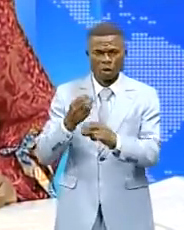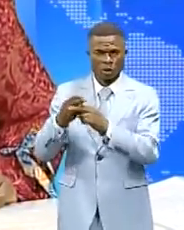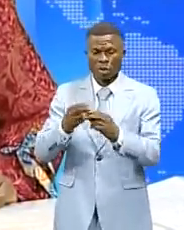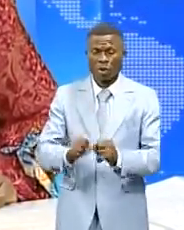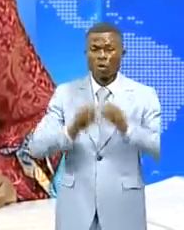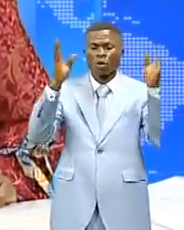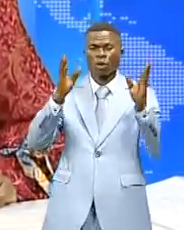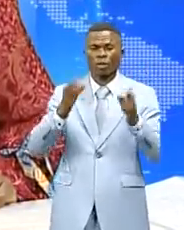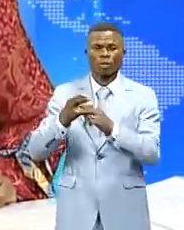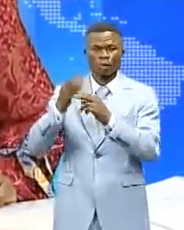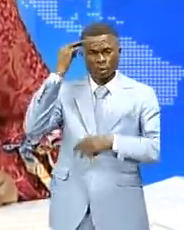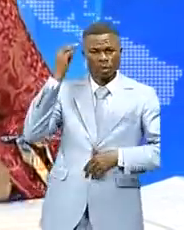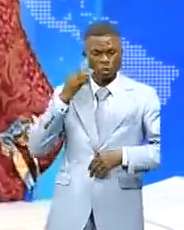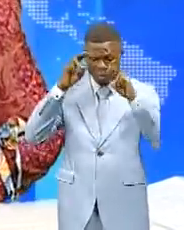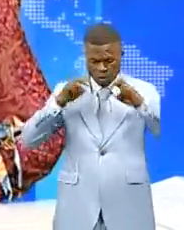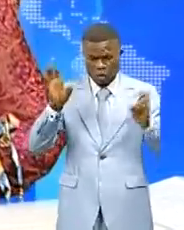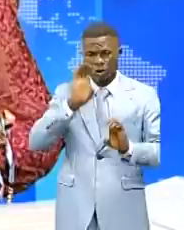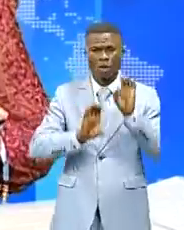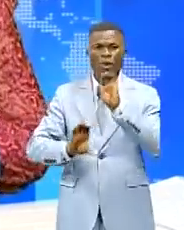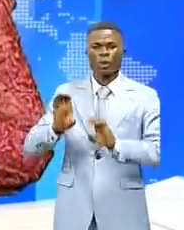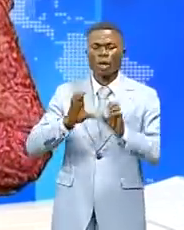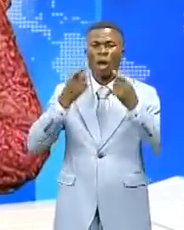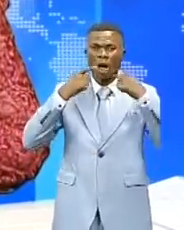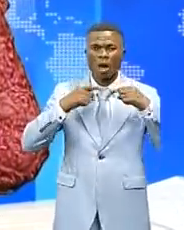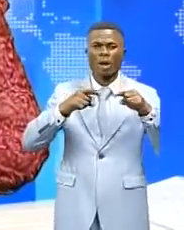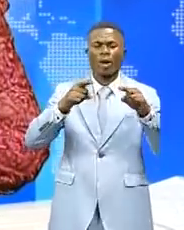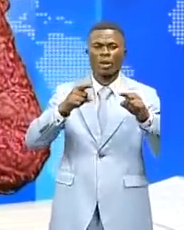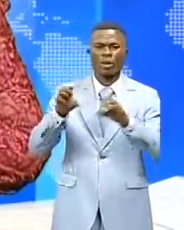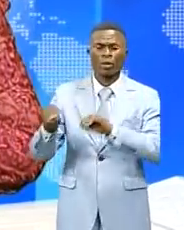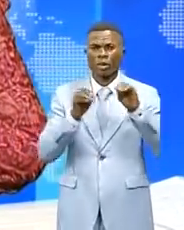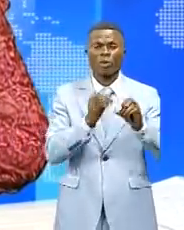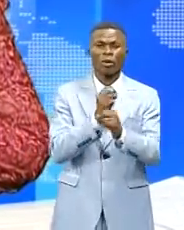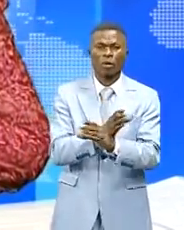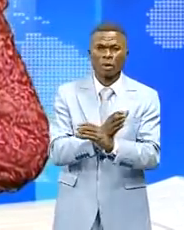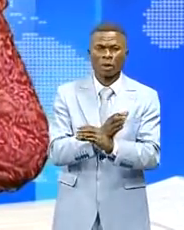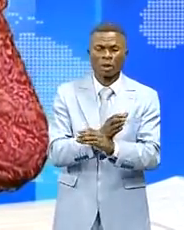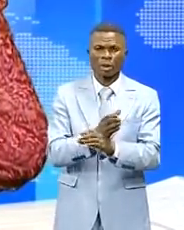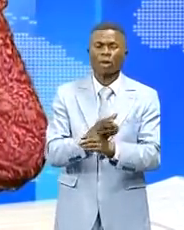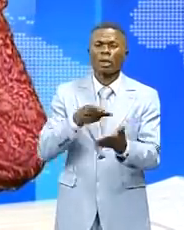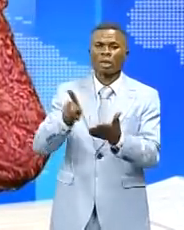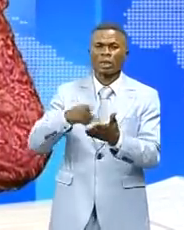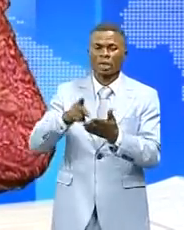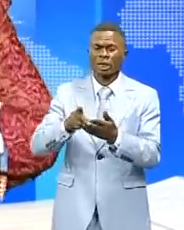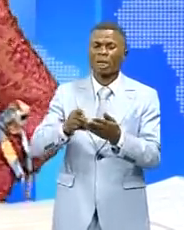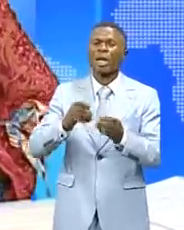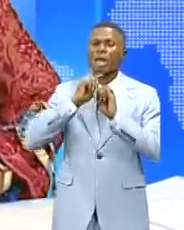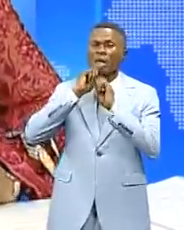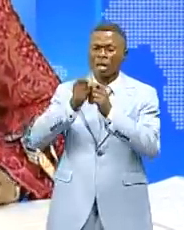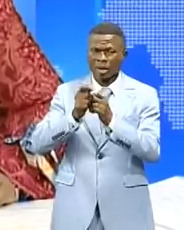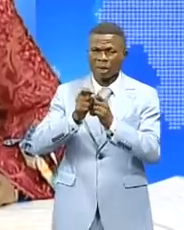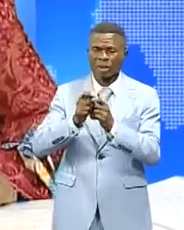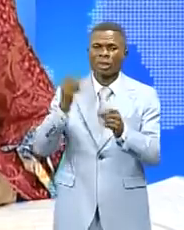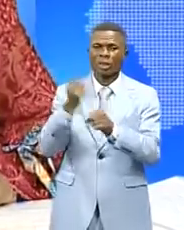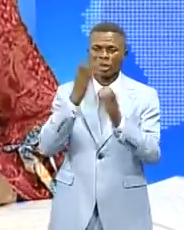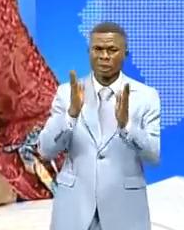ministre de la recherche scientifique a annoncé la mise à disposition des arriérés des primes mensuelles des agents et frais de